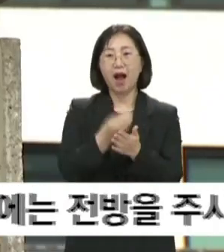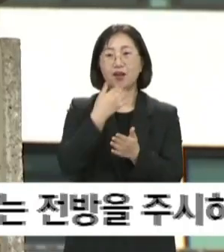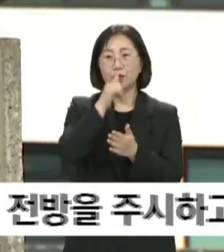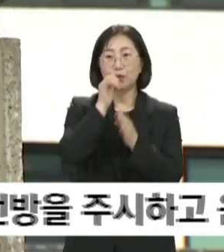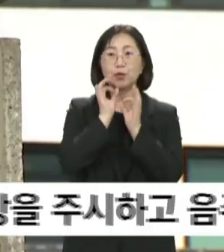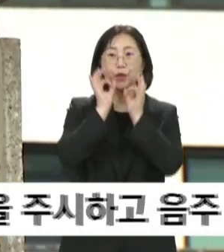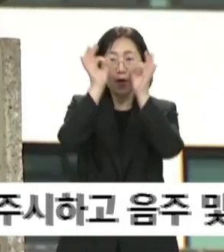밝혔습니다